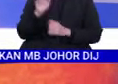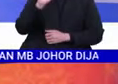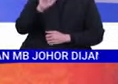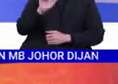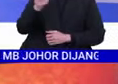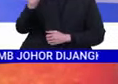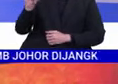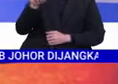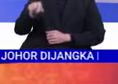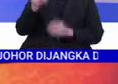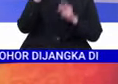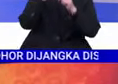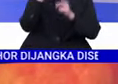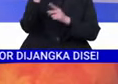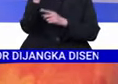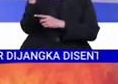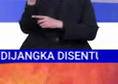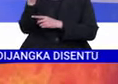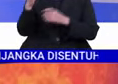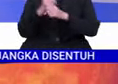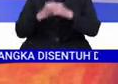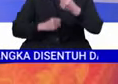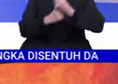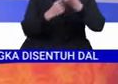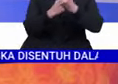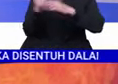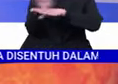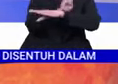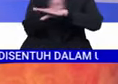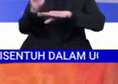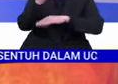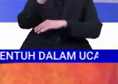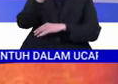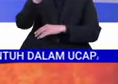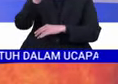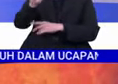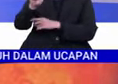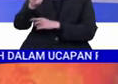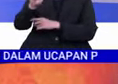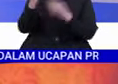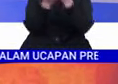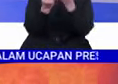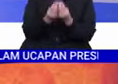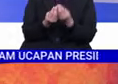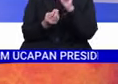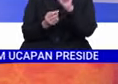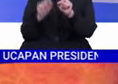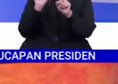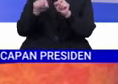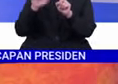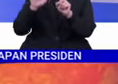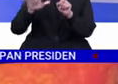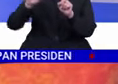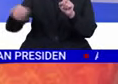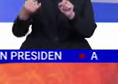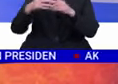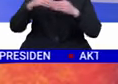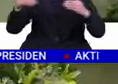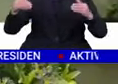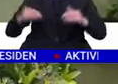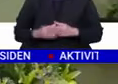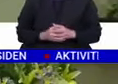white yang ke-17 itu mendapat tajaan kopra tenaga nasional berhad cnb berjumlah satu populer 5000000